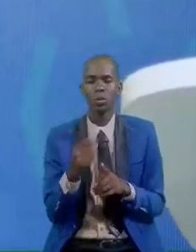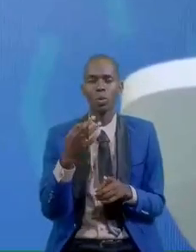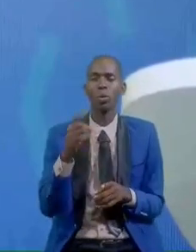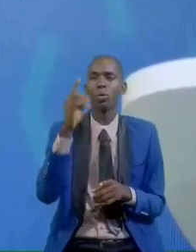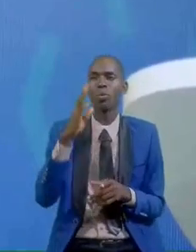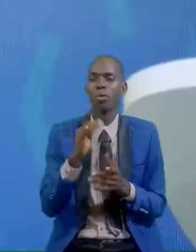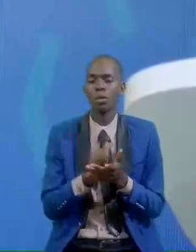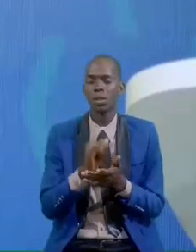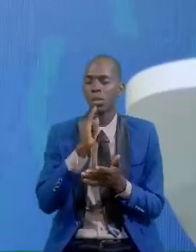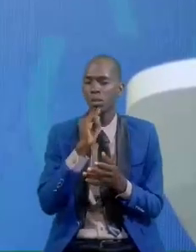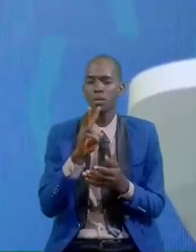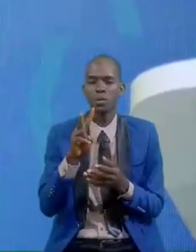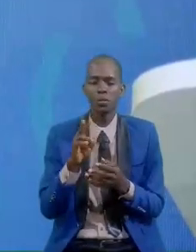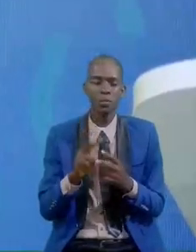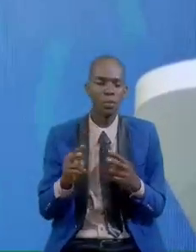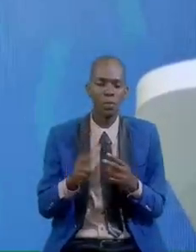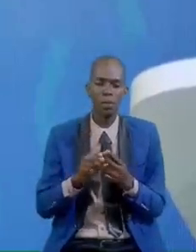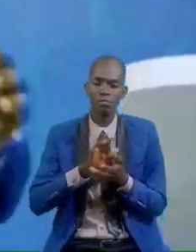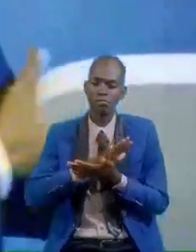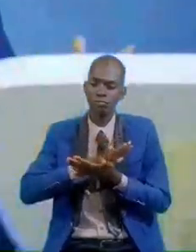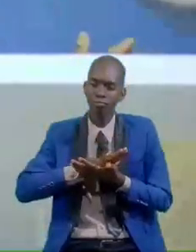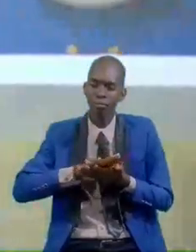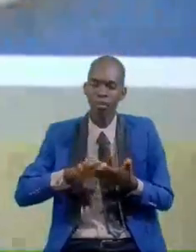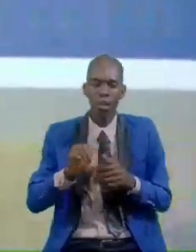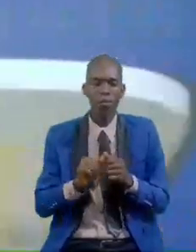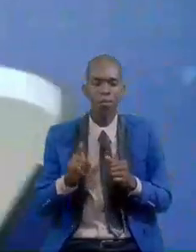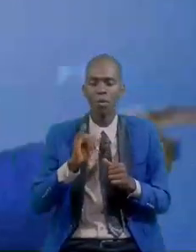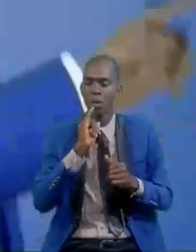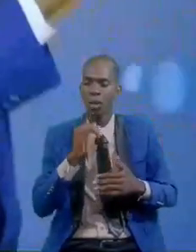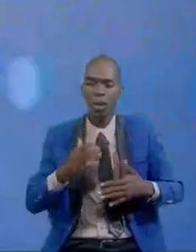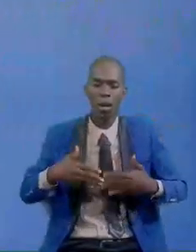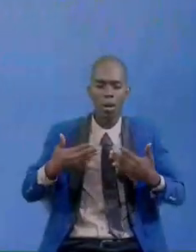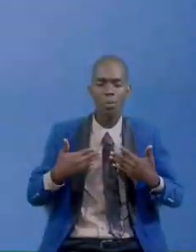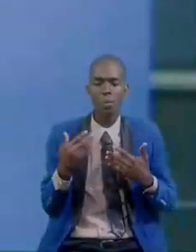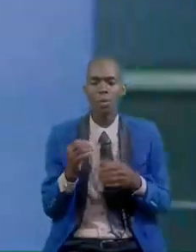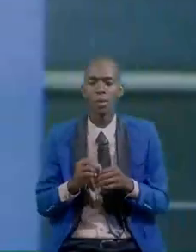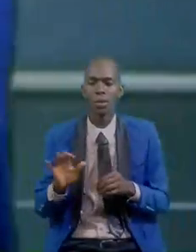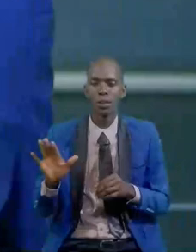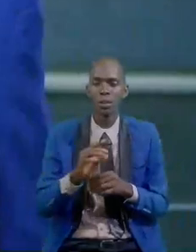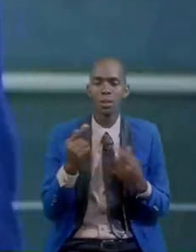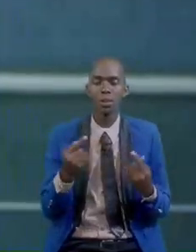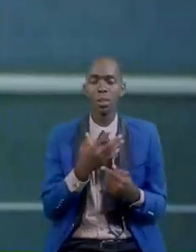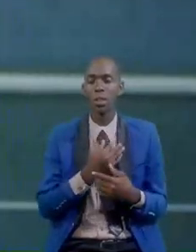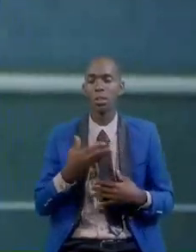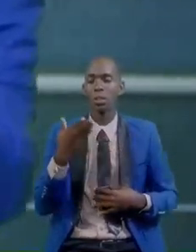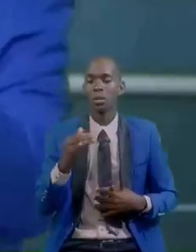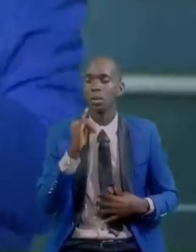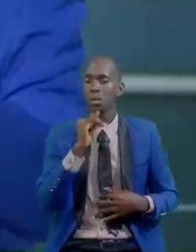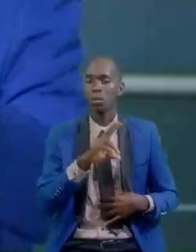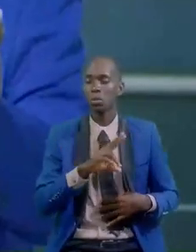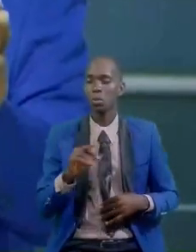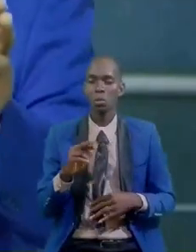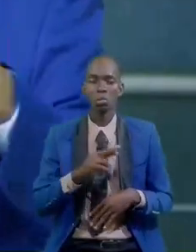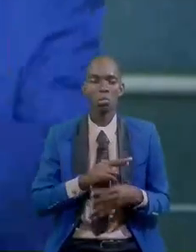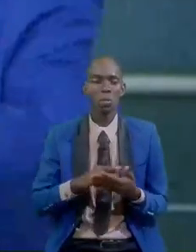qui sont gentils, qui sont doux, et tout le monde saute et crie et content. Ils sont contents dans leur péché. Et il n'y a pas de justice